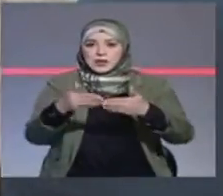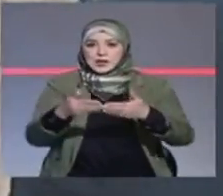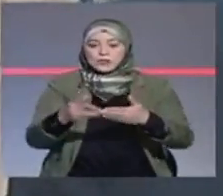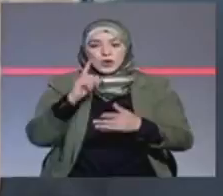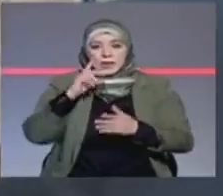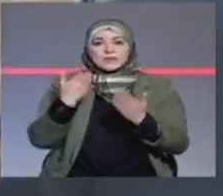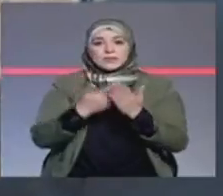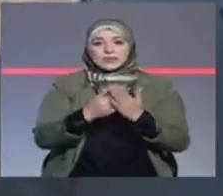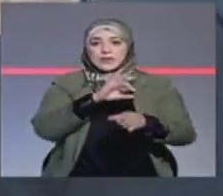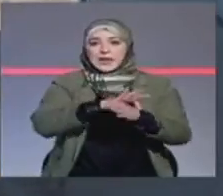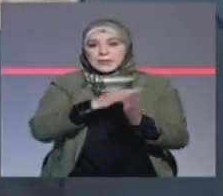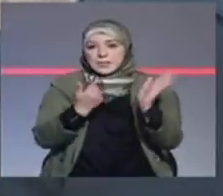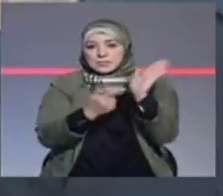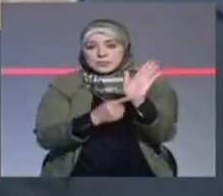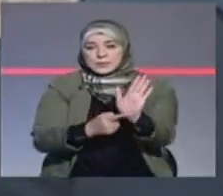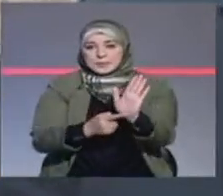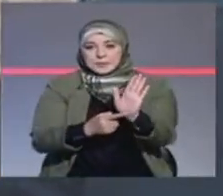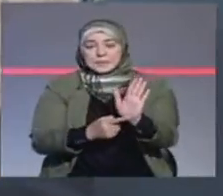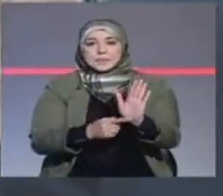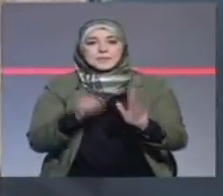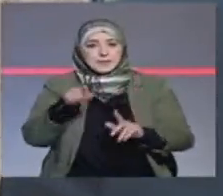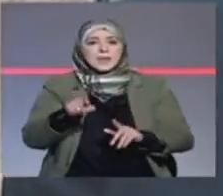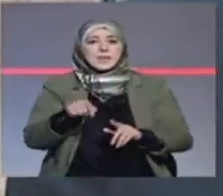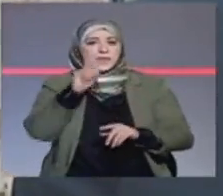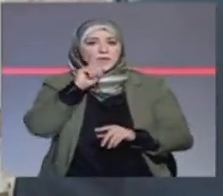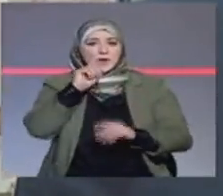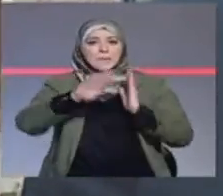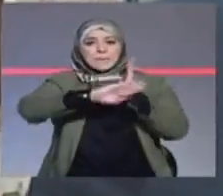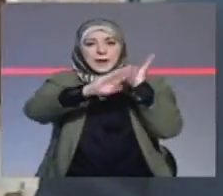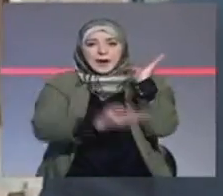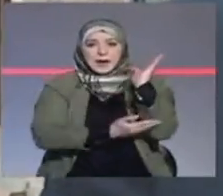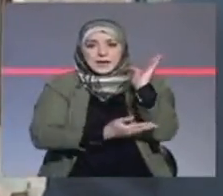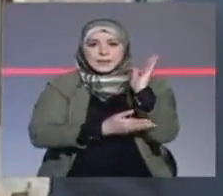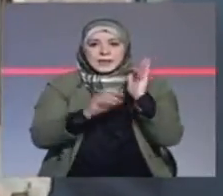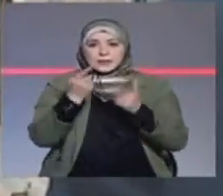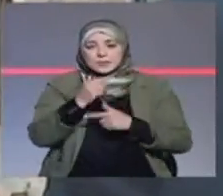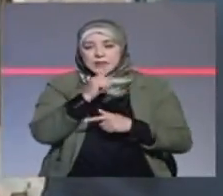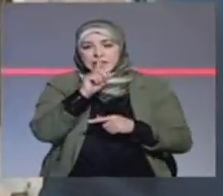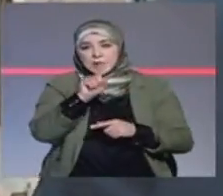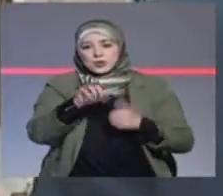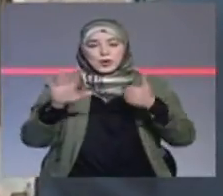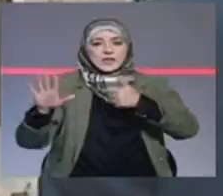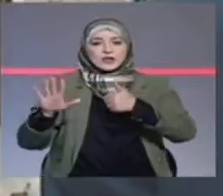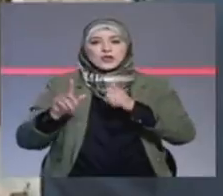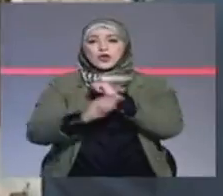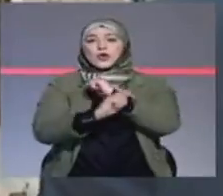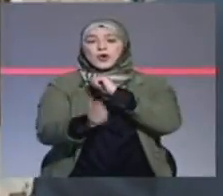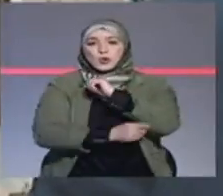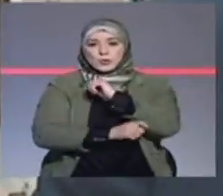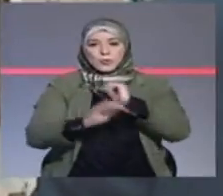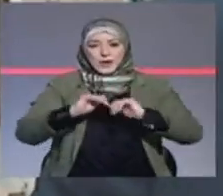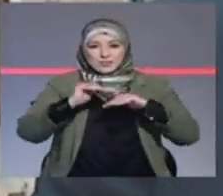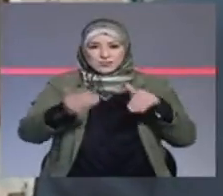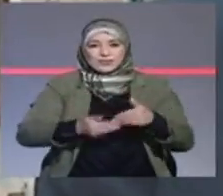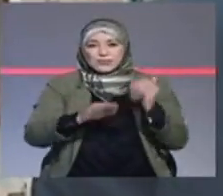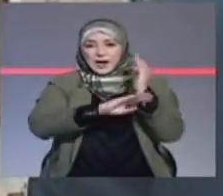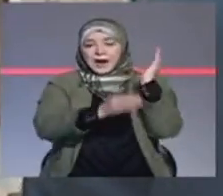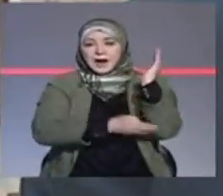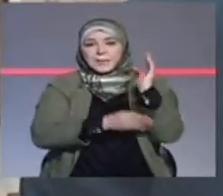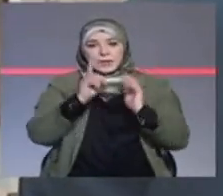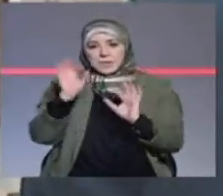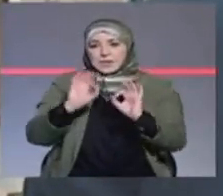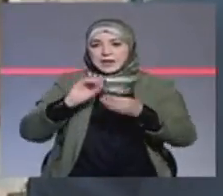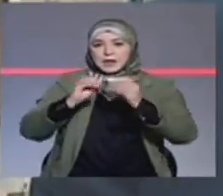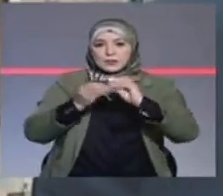وصفه طبيه بما فيها المراه الحامل اللي تفوت 16 اسبوع ثم حتى